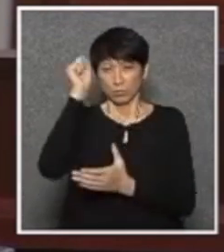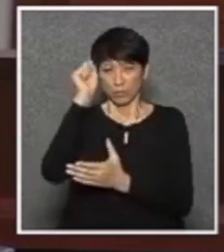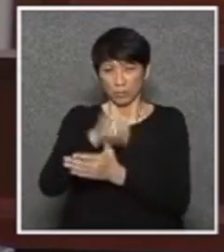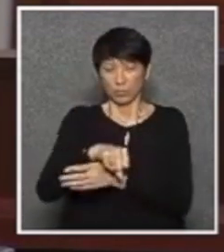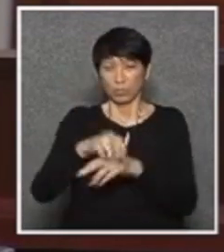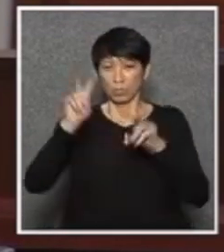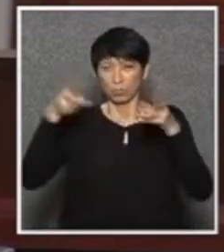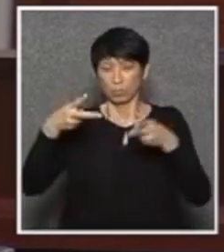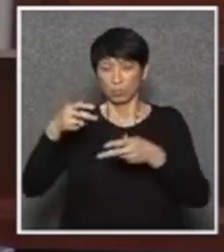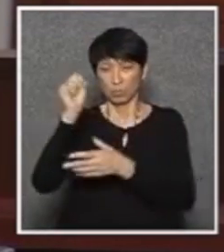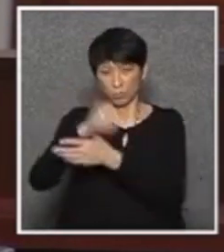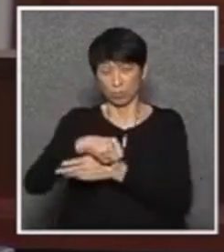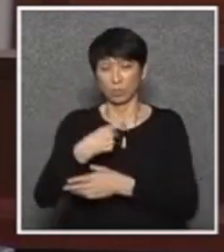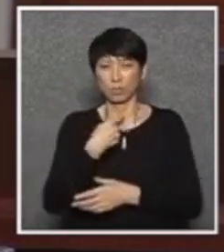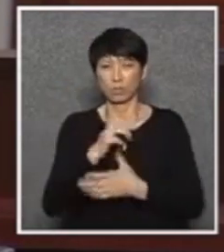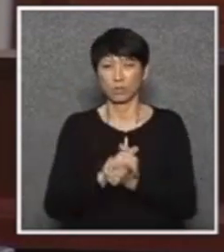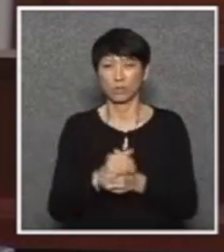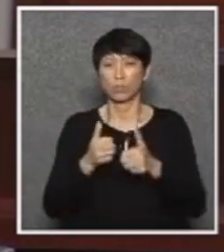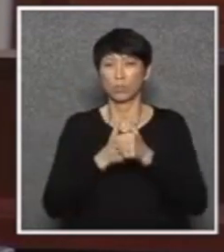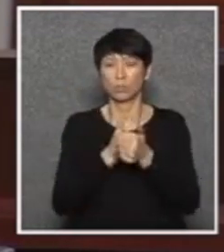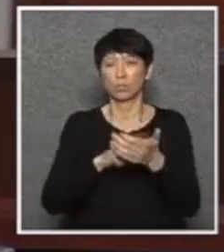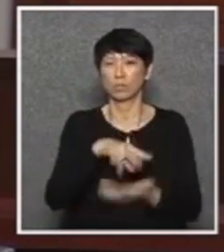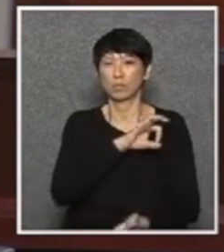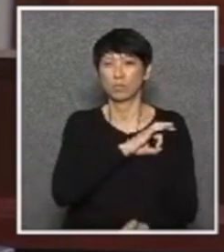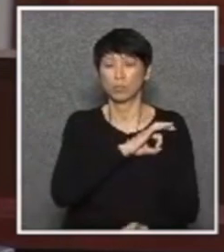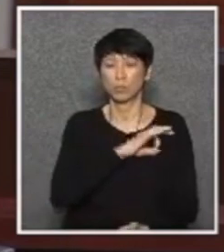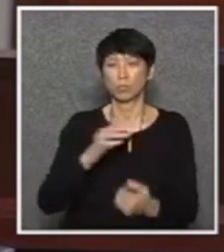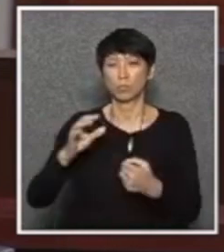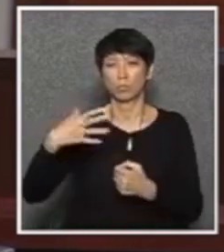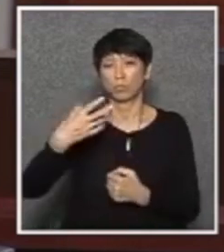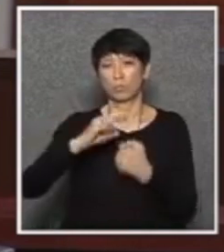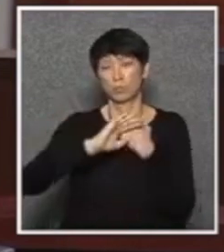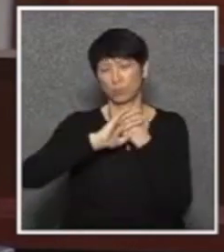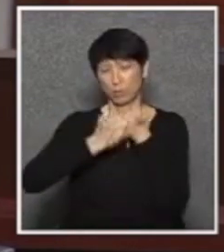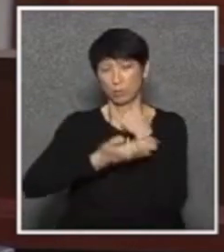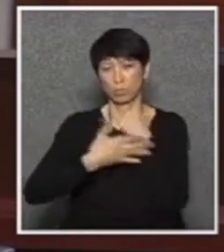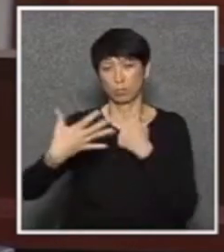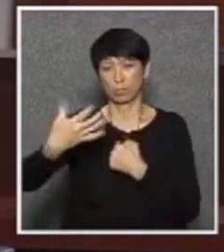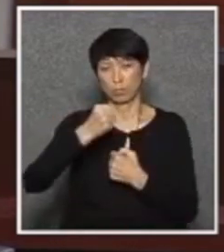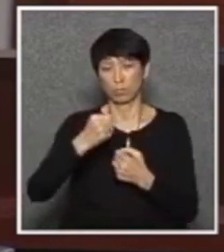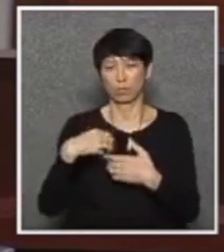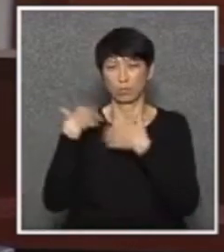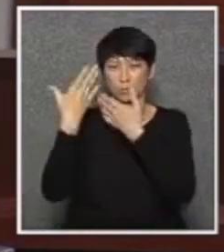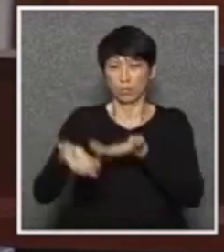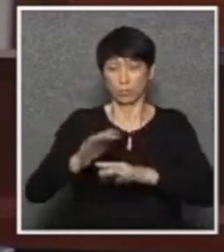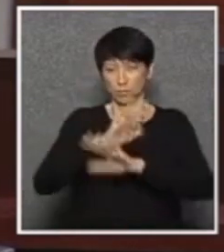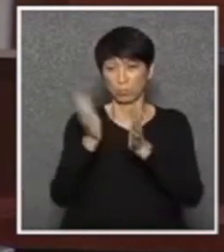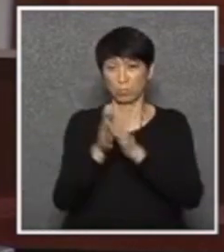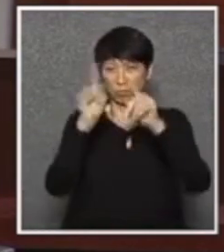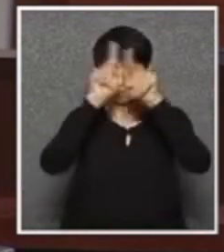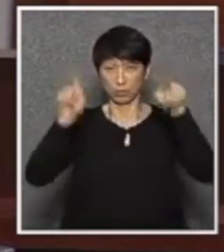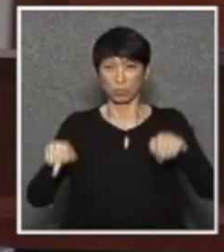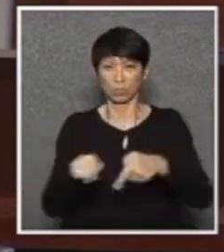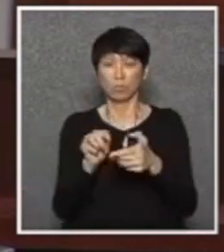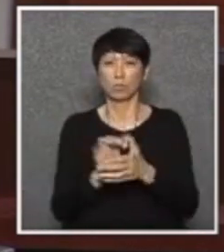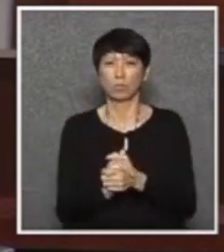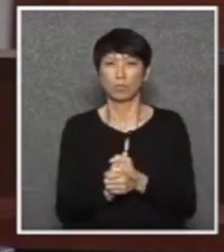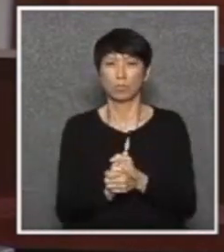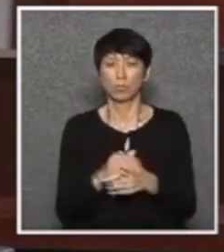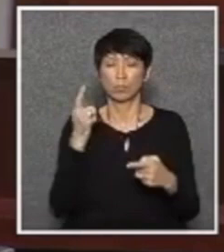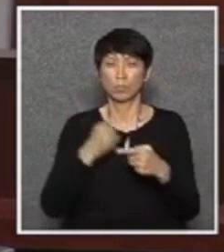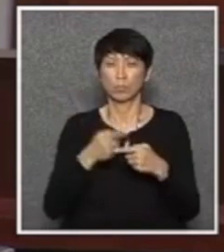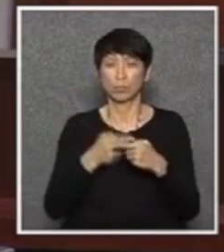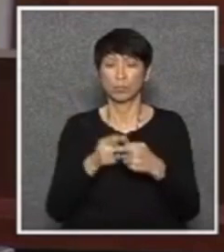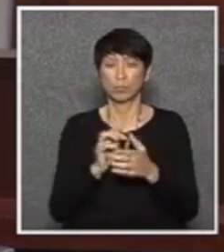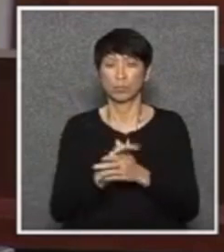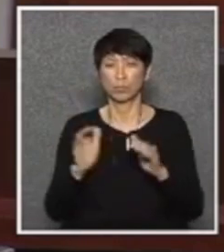案，根據立法會權力及特權條例，命令特區政府交出所有的文件，將真理和理